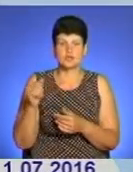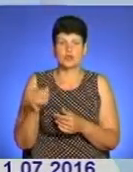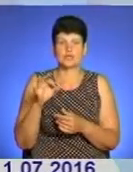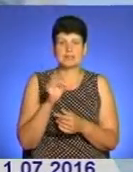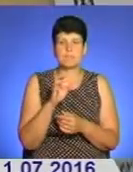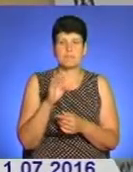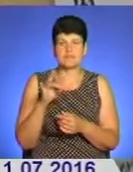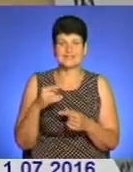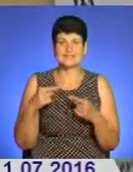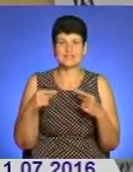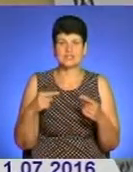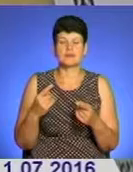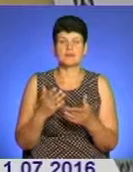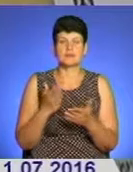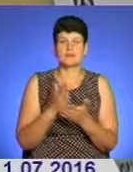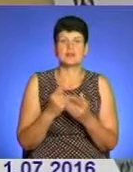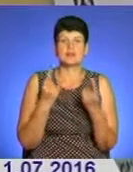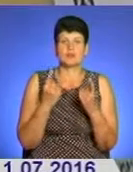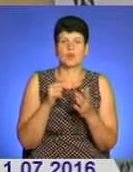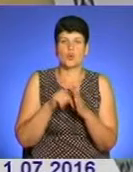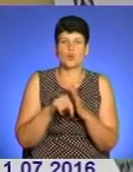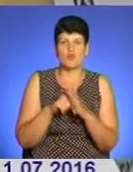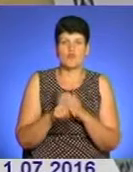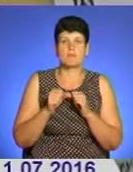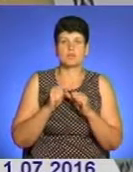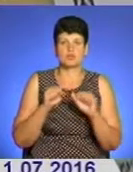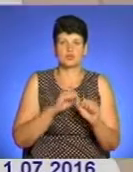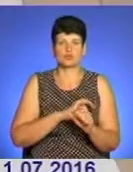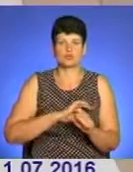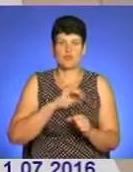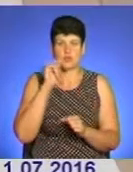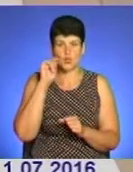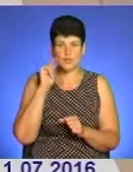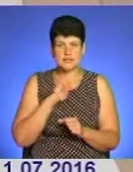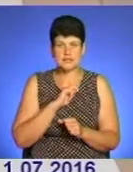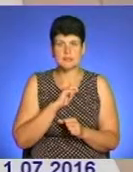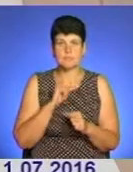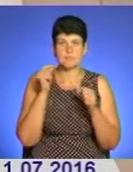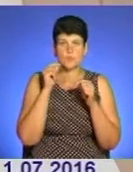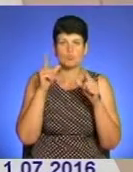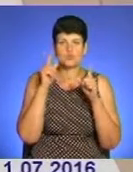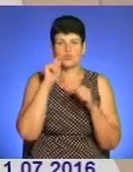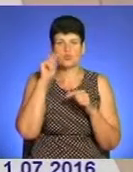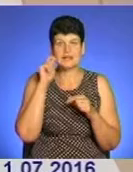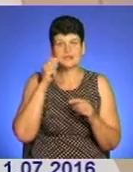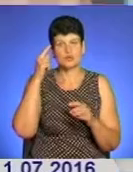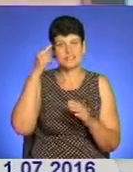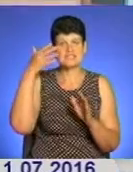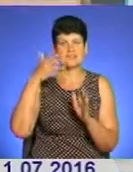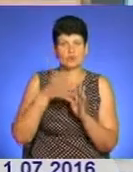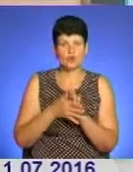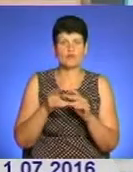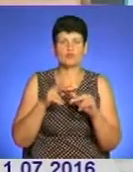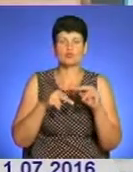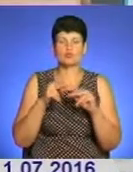та інші відіграли вагому роль у патріотичному вихованні українців, пробудженні української свідомості та